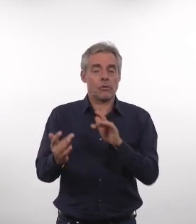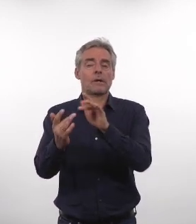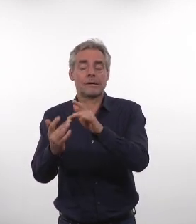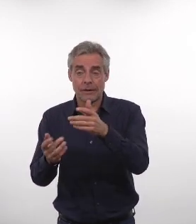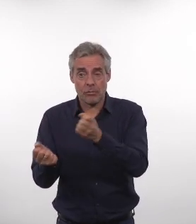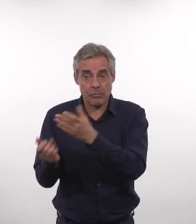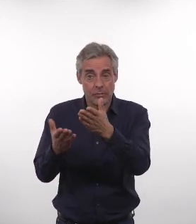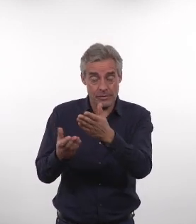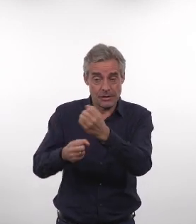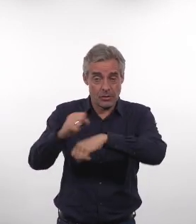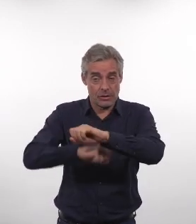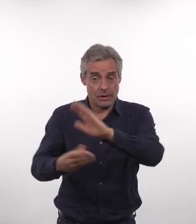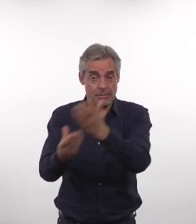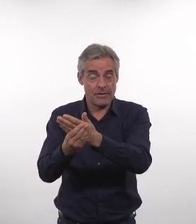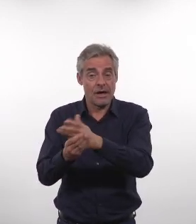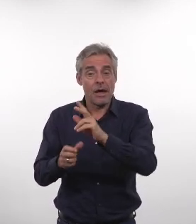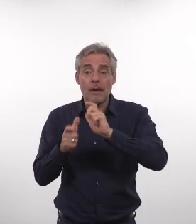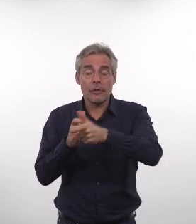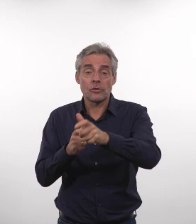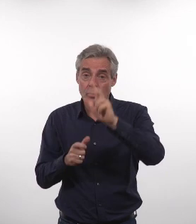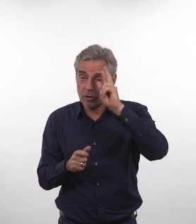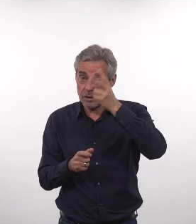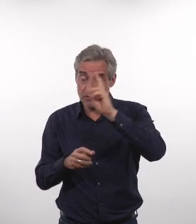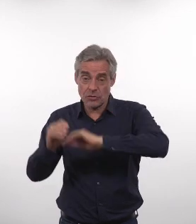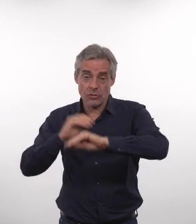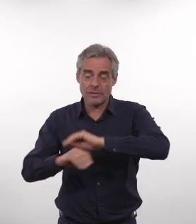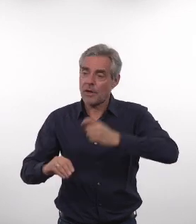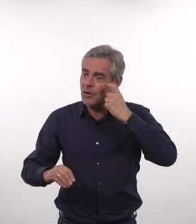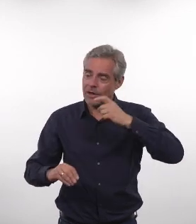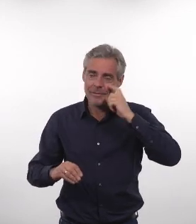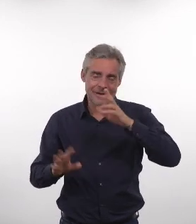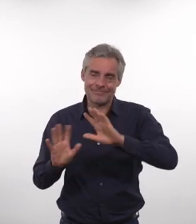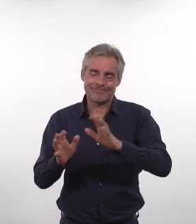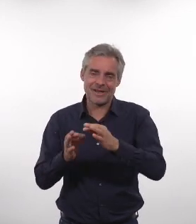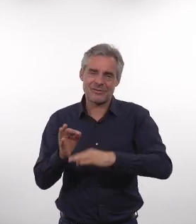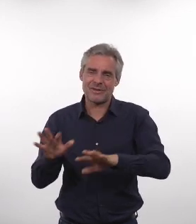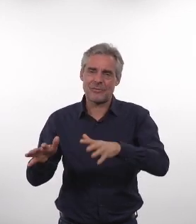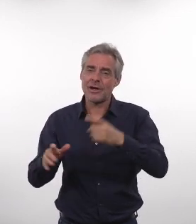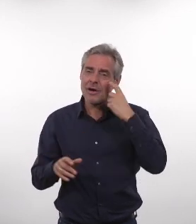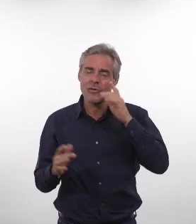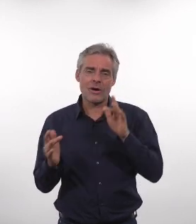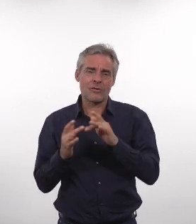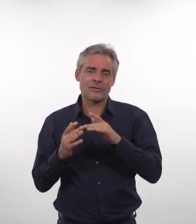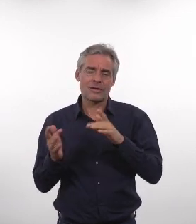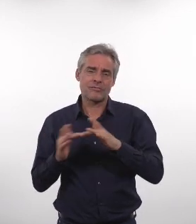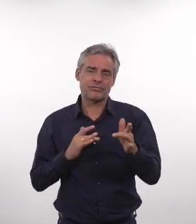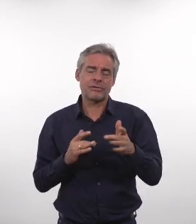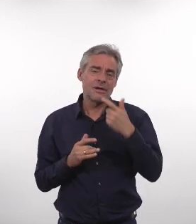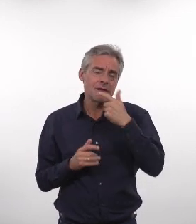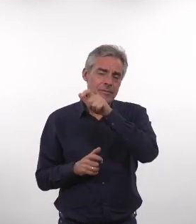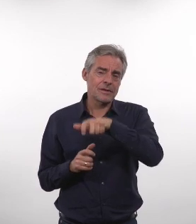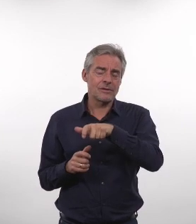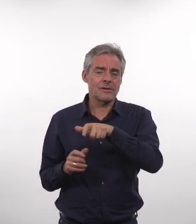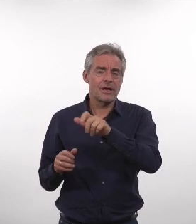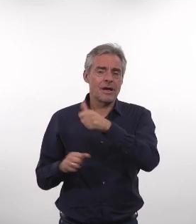leur proposer de mettre en place un protocole d'habituation aux soins. On s'est rendu compte que c'était pas efficace parce qu'on avait une perte de contact et quand on voyait les patients 1 an